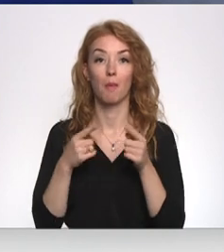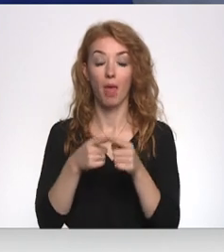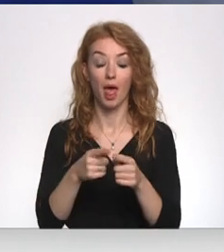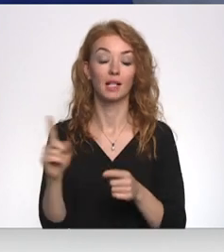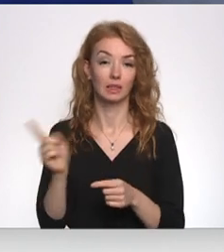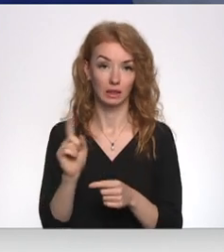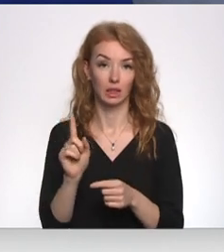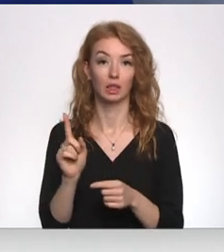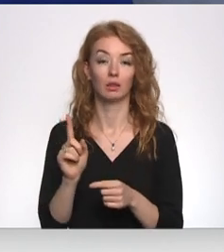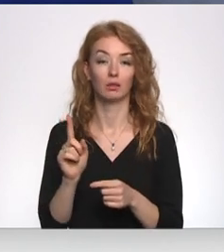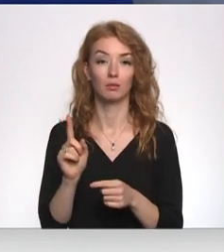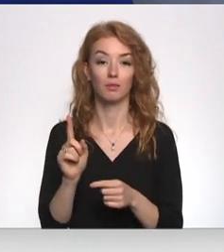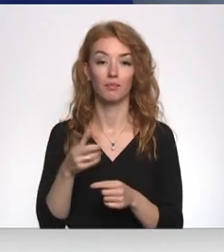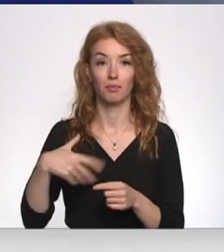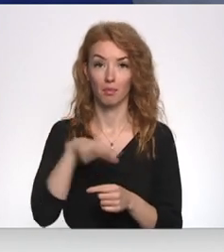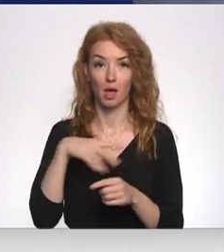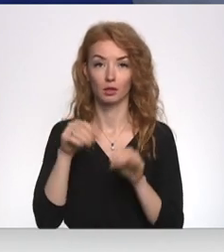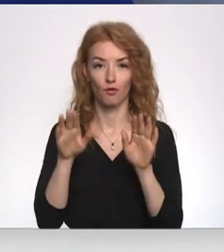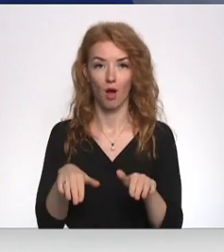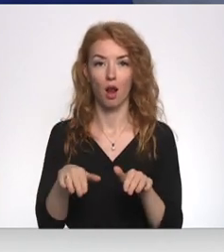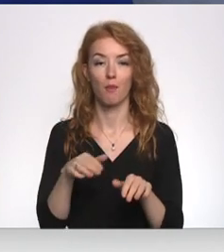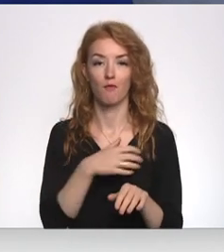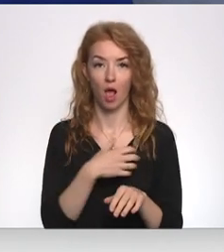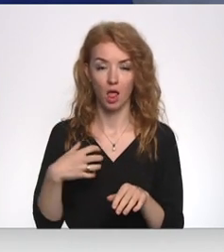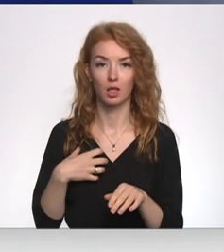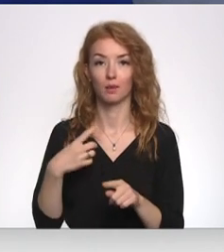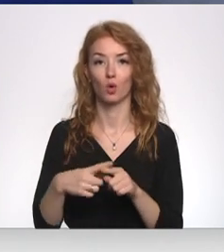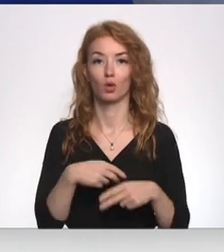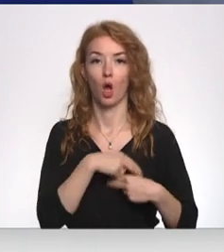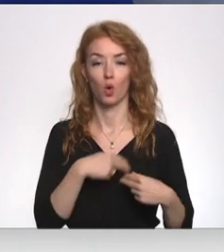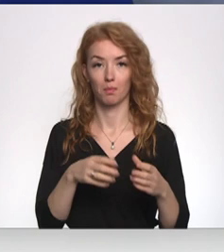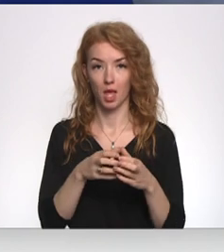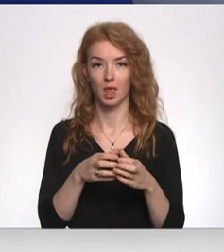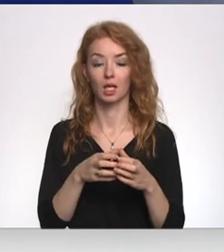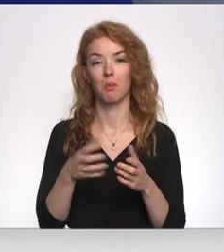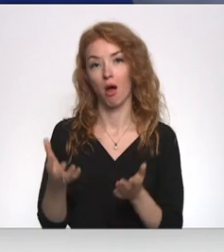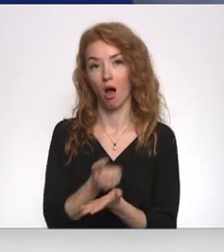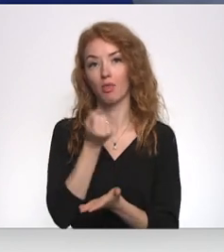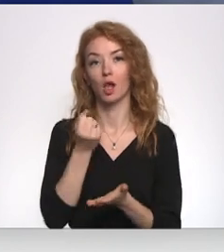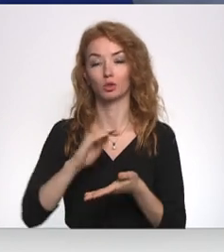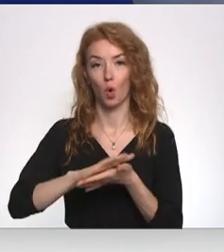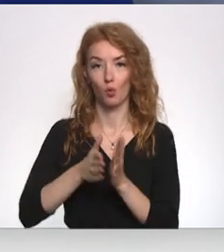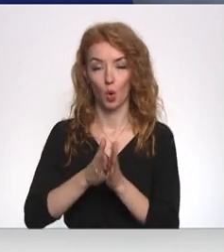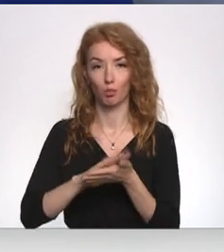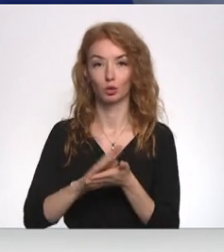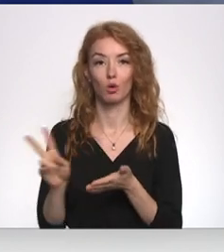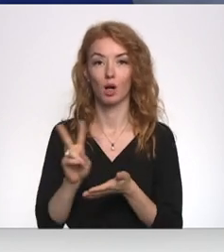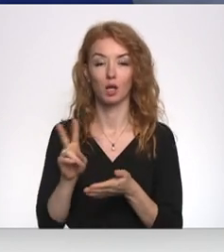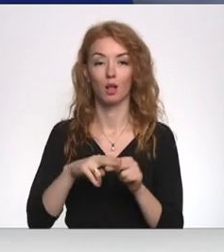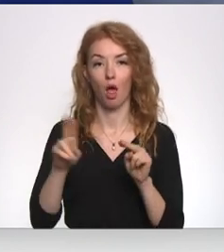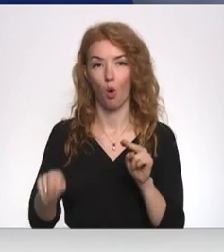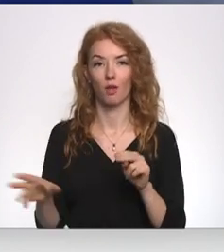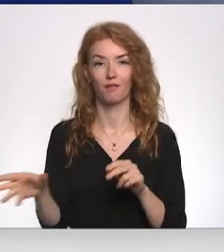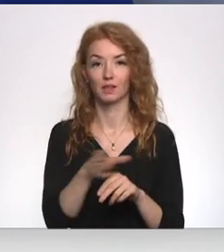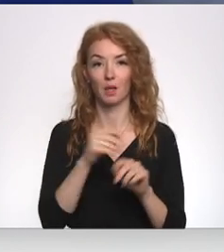ir, ka mēs varam valdību un arodbiedrību atrast kompromisu, kas ļauj